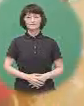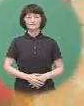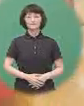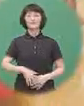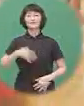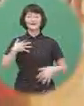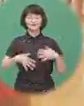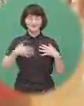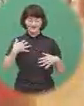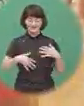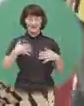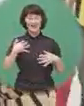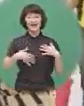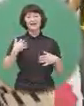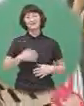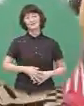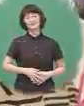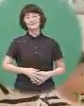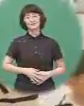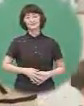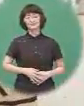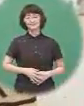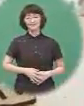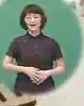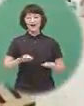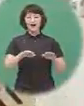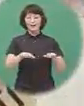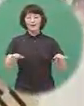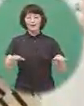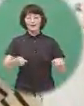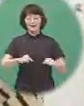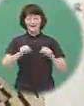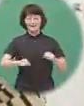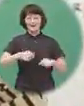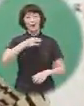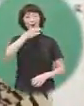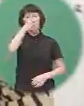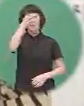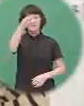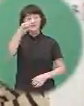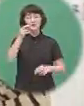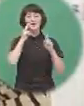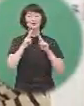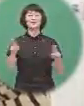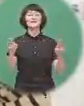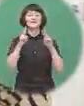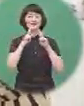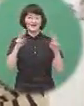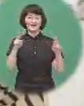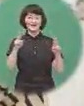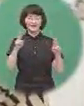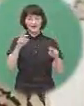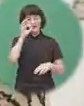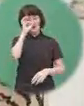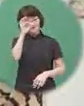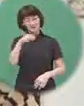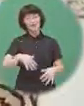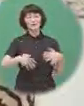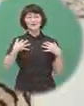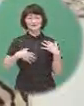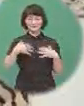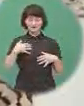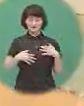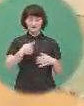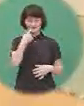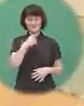楽しかった。 もうなんか弾けて大きな声で歌ってて、なんか見てて嬉しい気持ちになりました